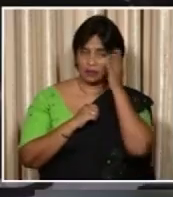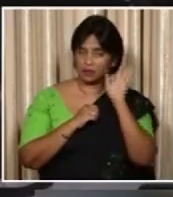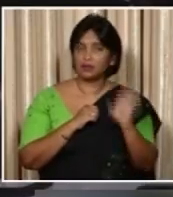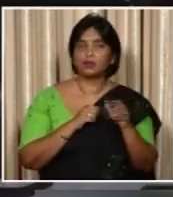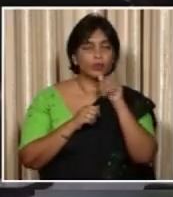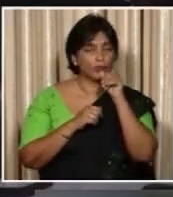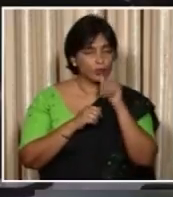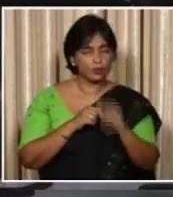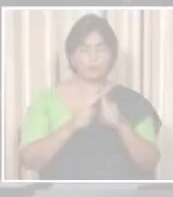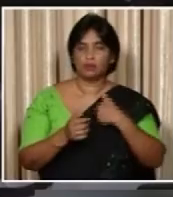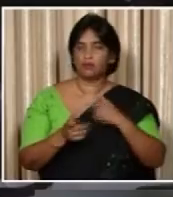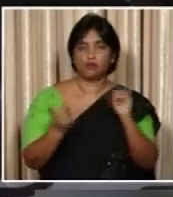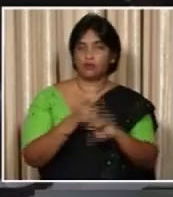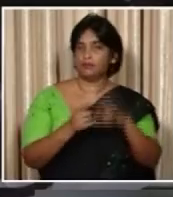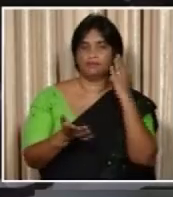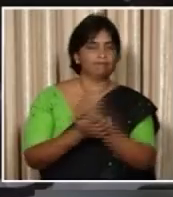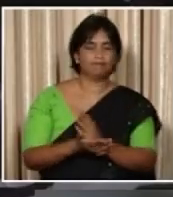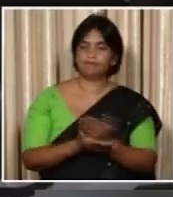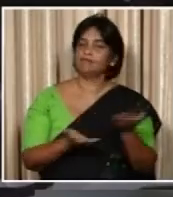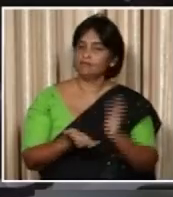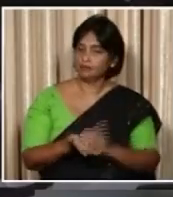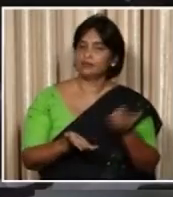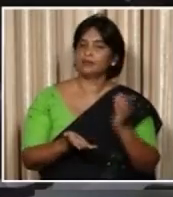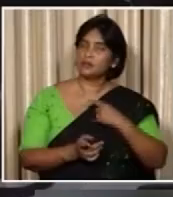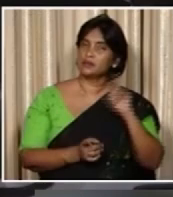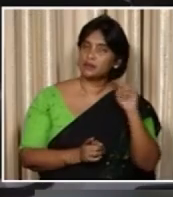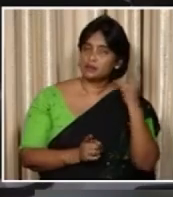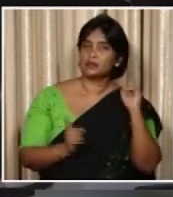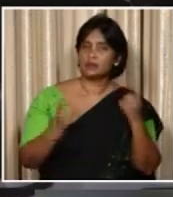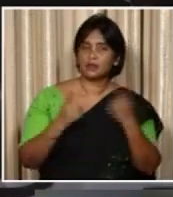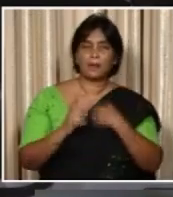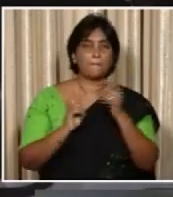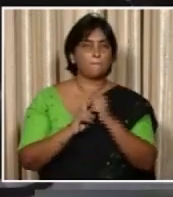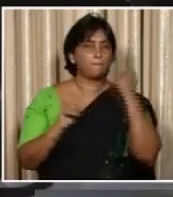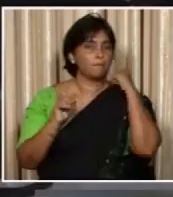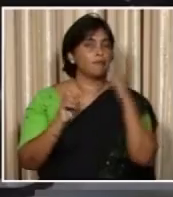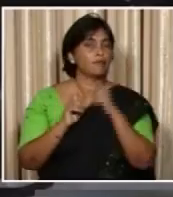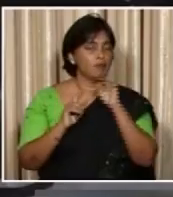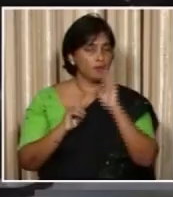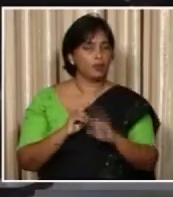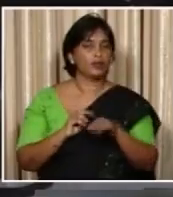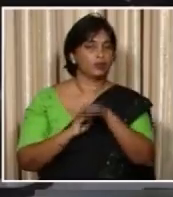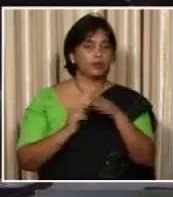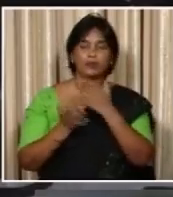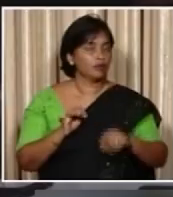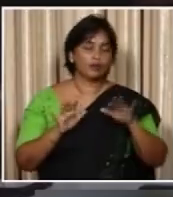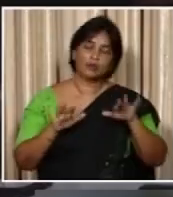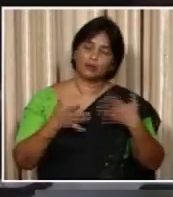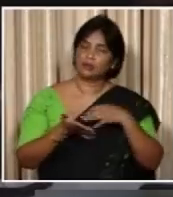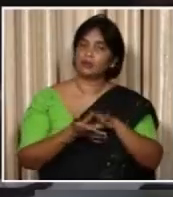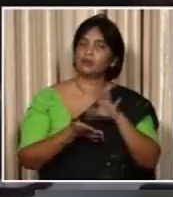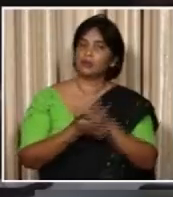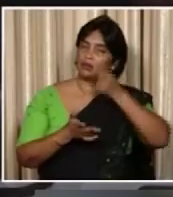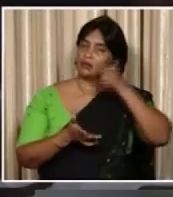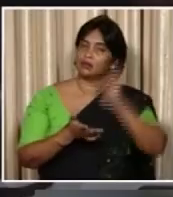කිසිදු ආකාරයක නතර කරන්නේ නැහැ. දිගින් දිගටම තව තවත් බලහත්කාරයෙන් ඒ පලස්තීනයට හිමිවලා තිබිච්ච භූමි කොටස් අත්පත් කරගන්න මොන